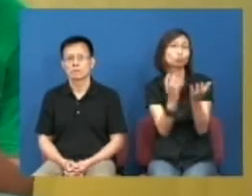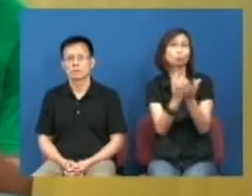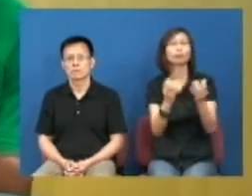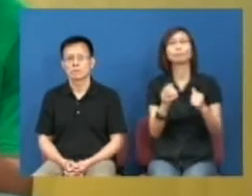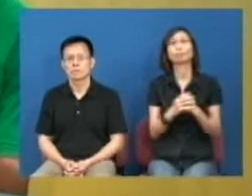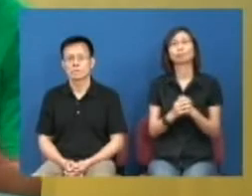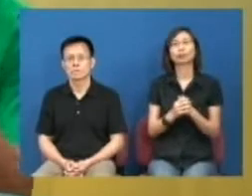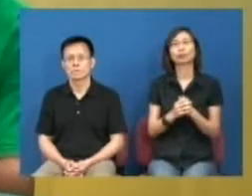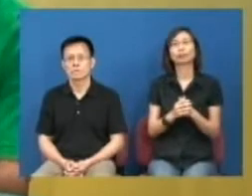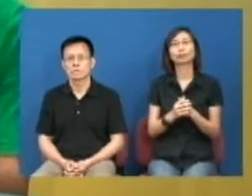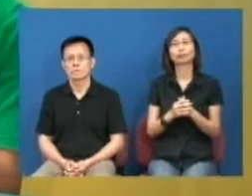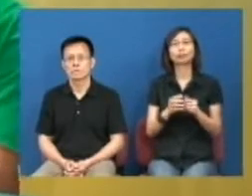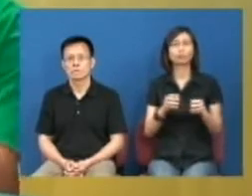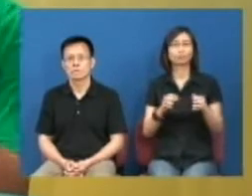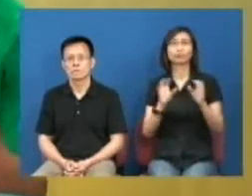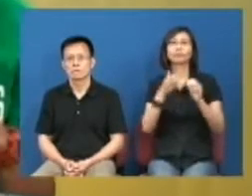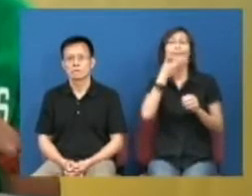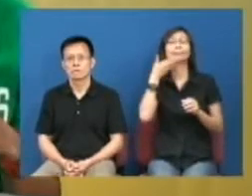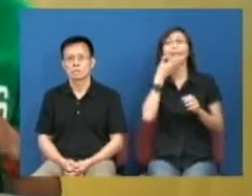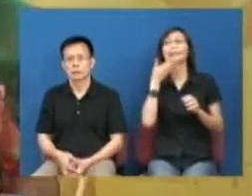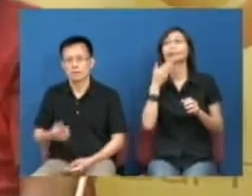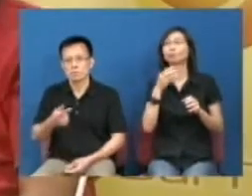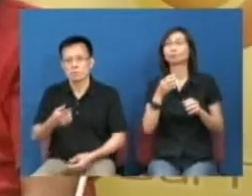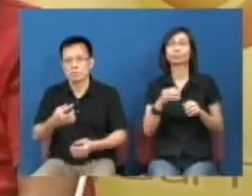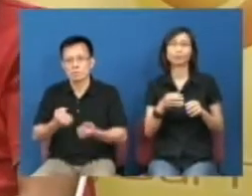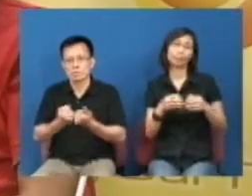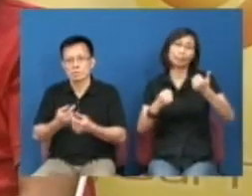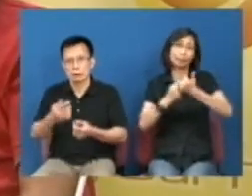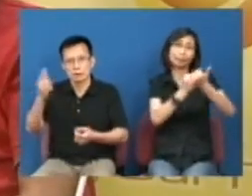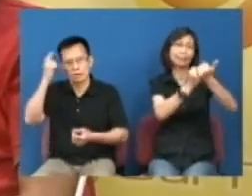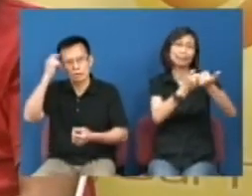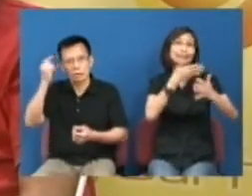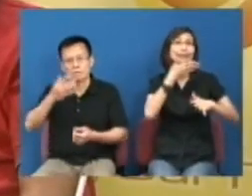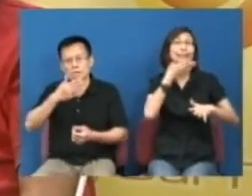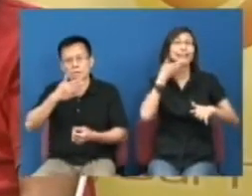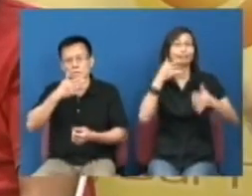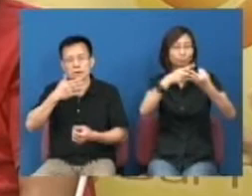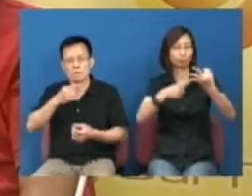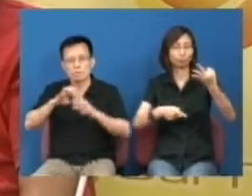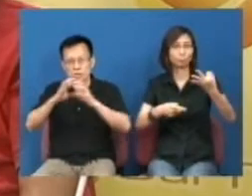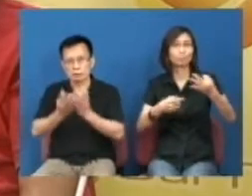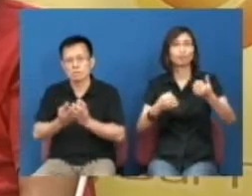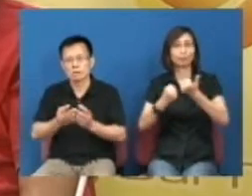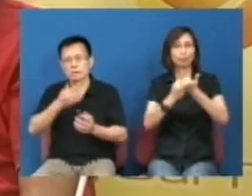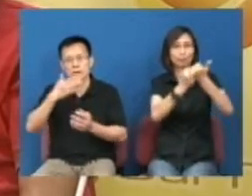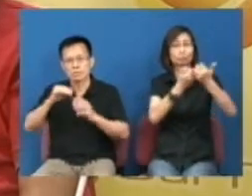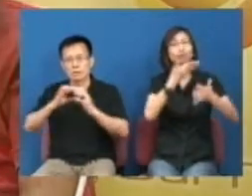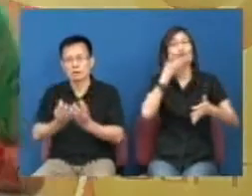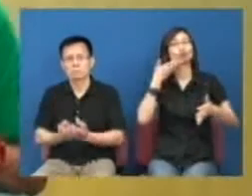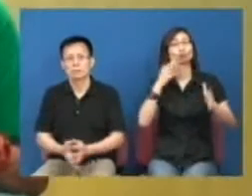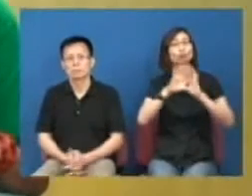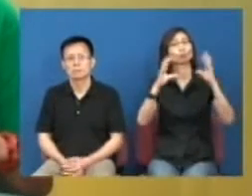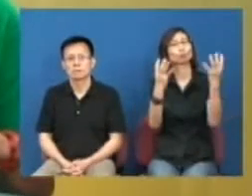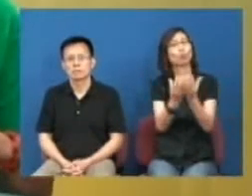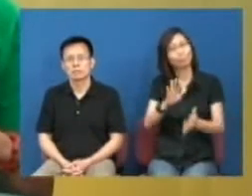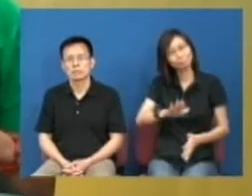即係支援青年支援會係咪一個？係嘛？ 資青組， 資青啦。咁慢慢其實開始嚇青年組，慢慢開始個變化。